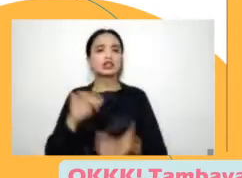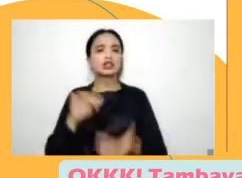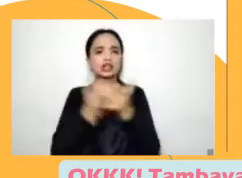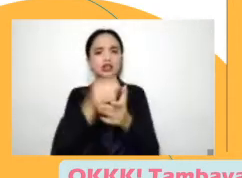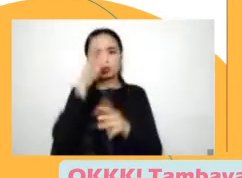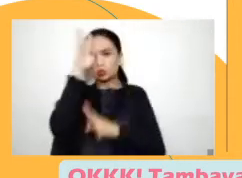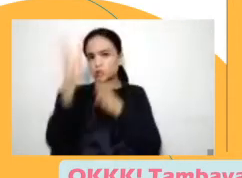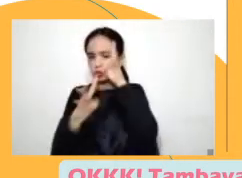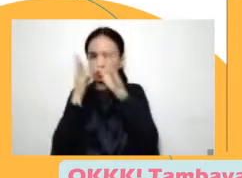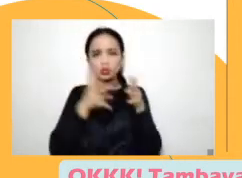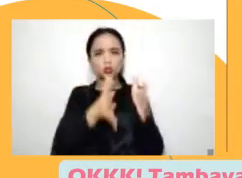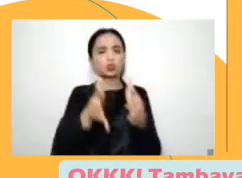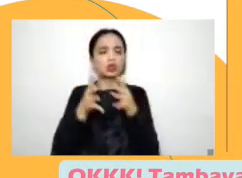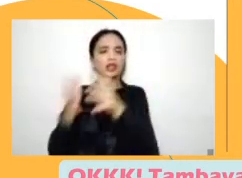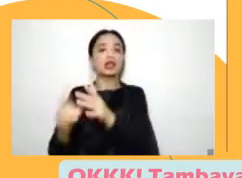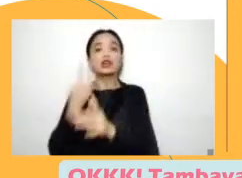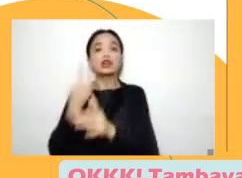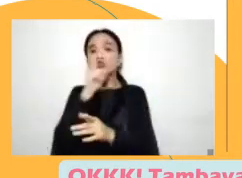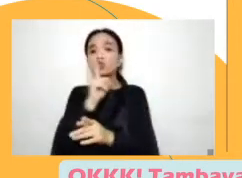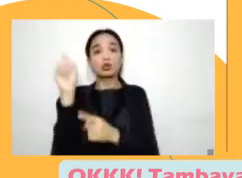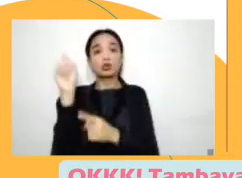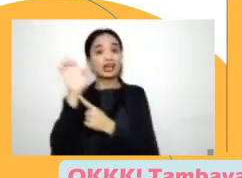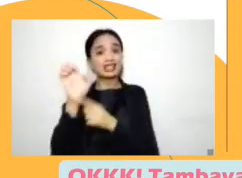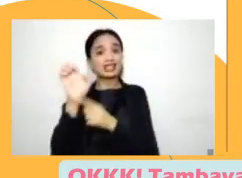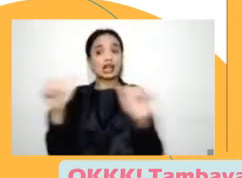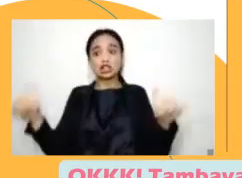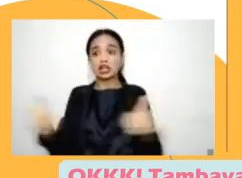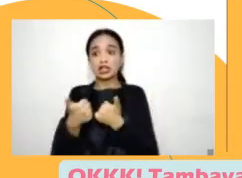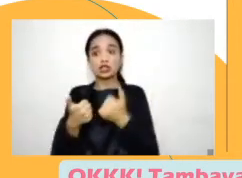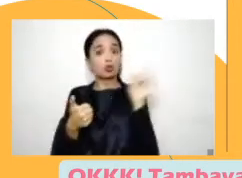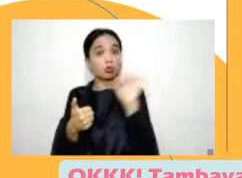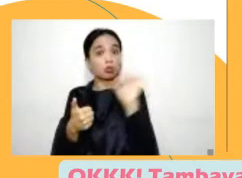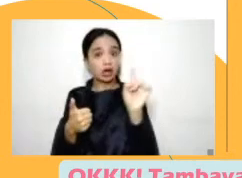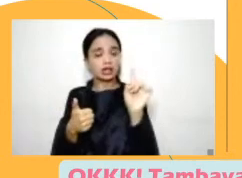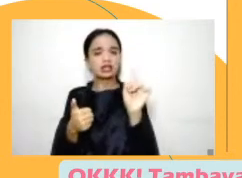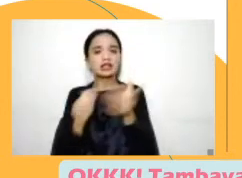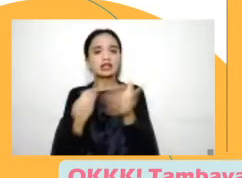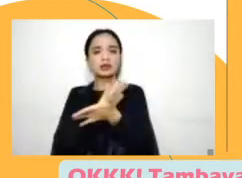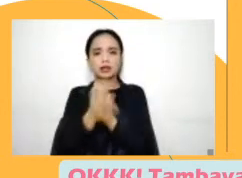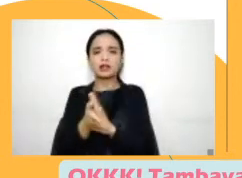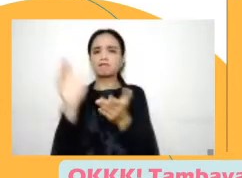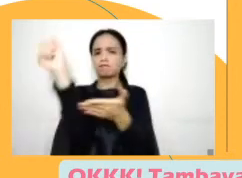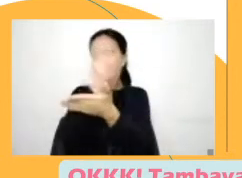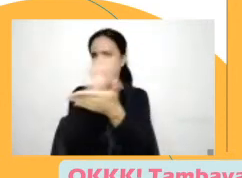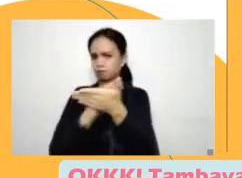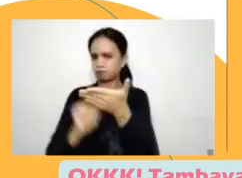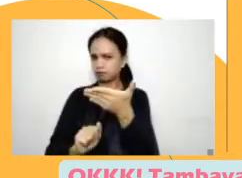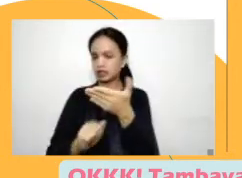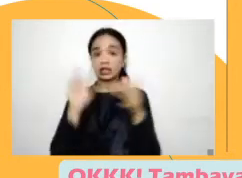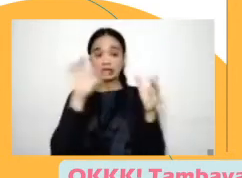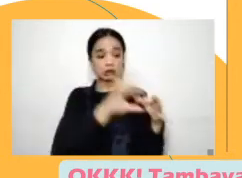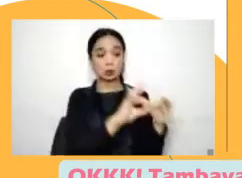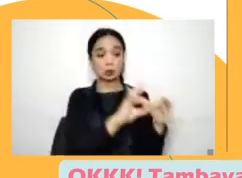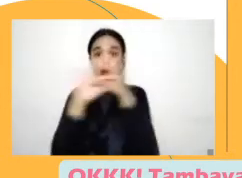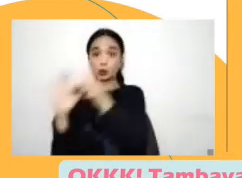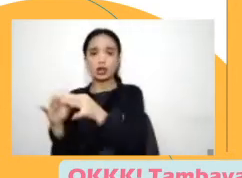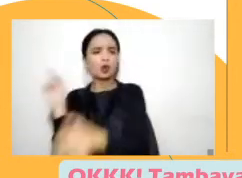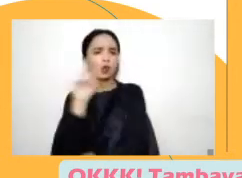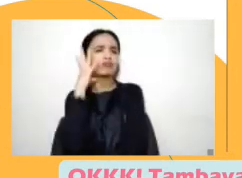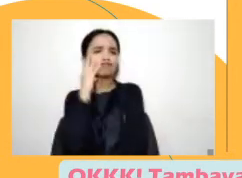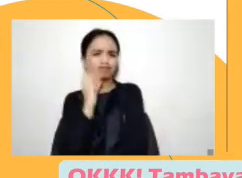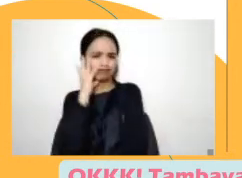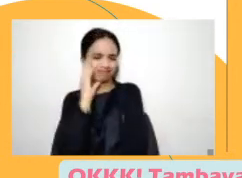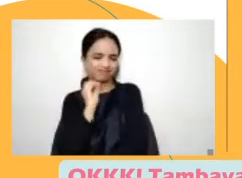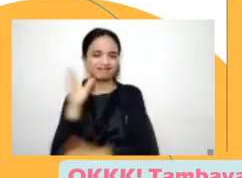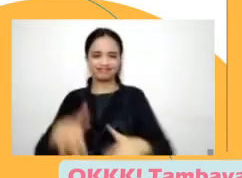At syempre, extra challenge para sa ating lahat ang gawin itong artistic at iugnay ito sa ating mga karanasan sa